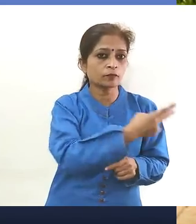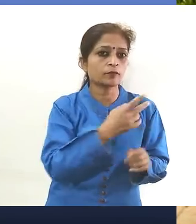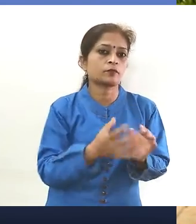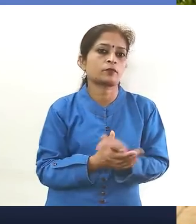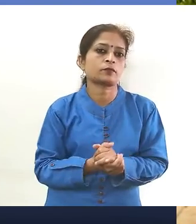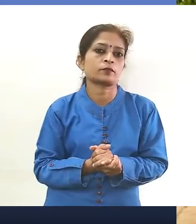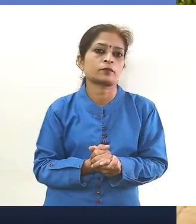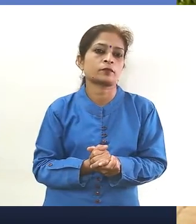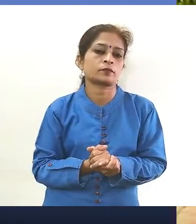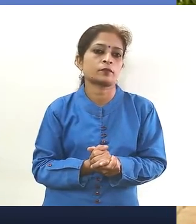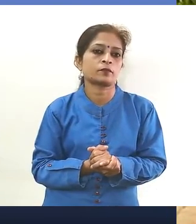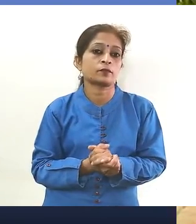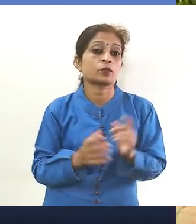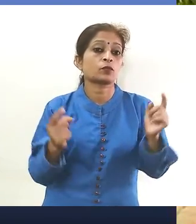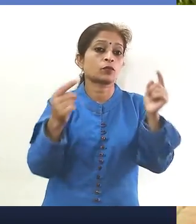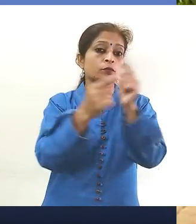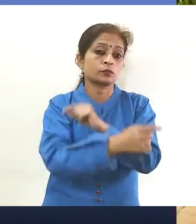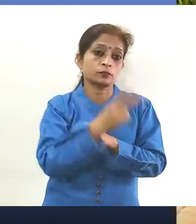की उड़ी को देखते हैं,